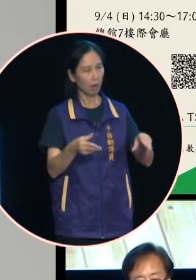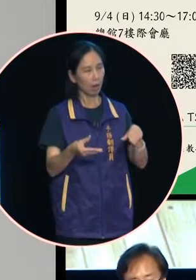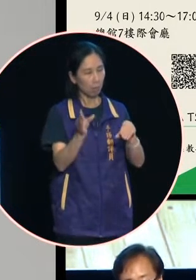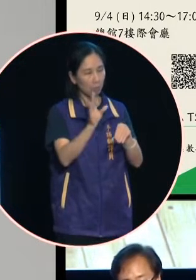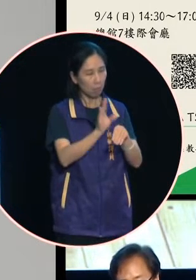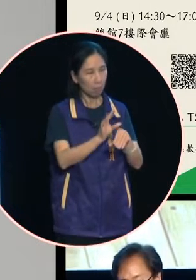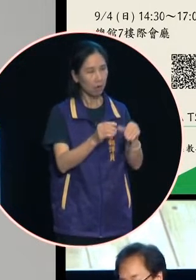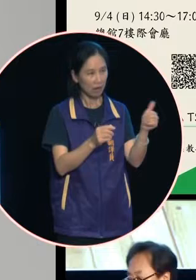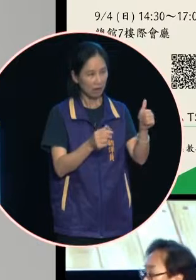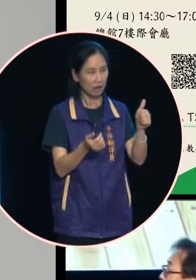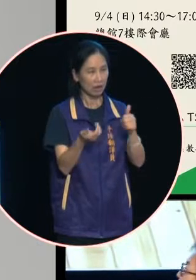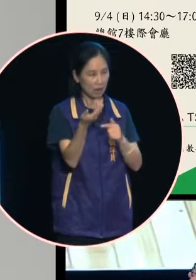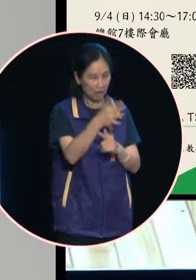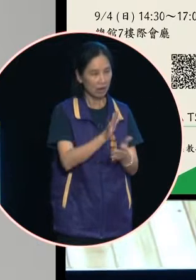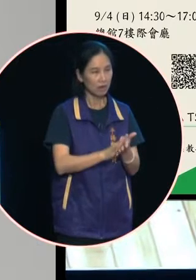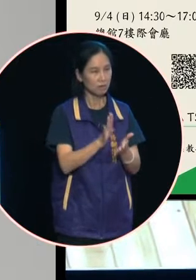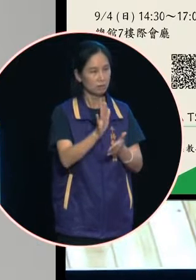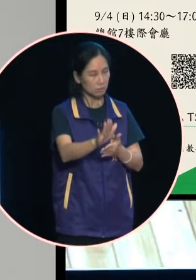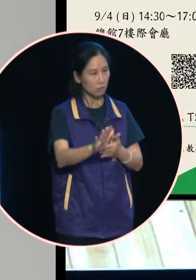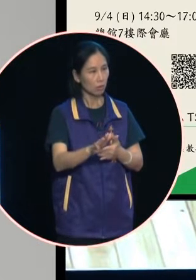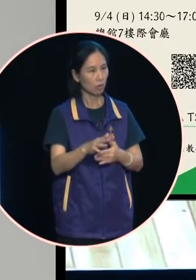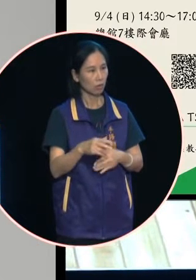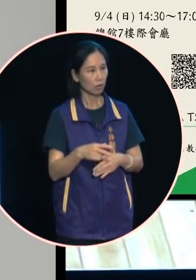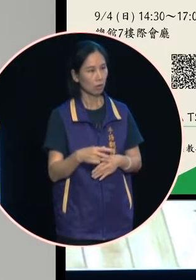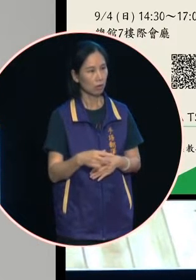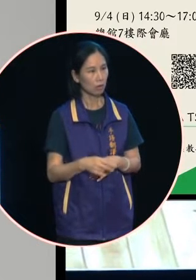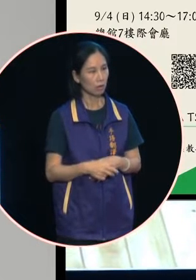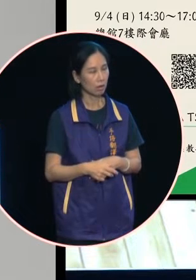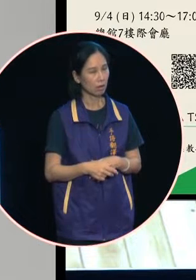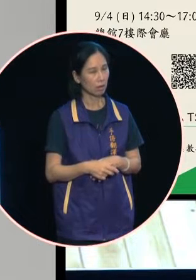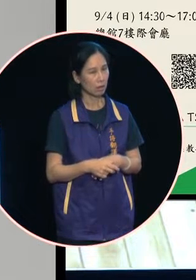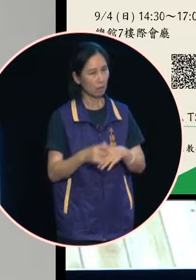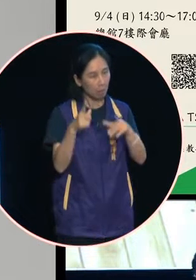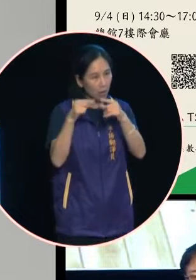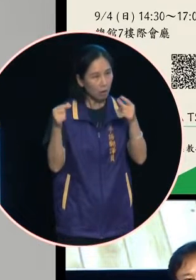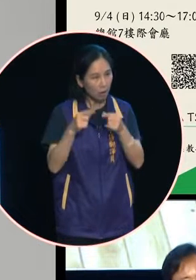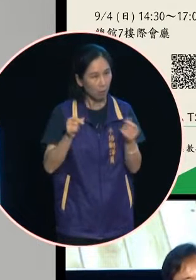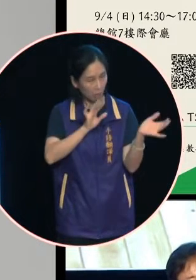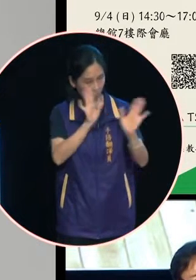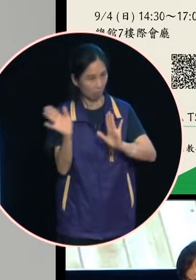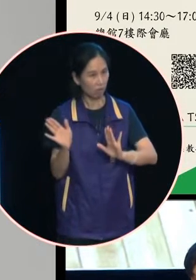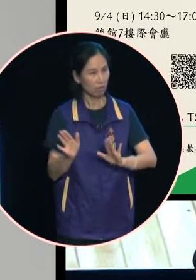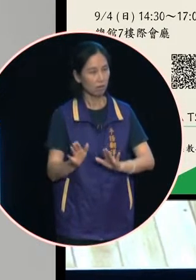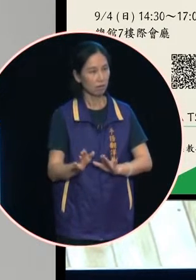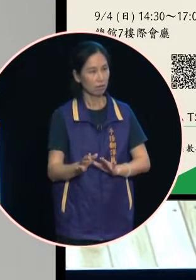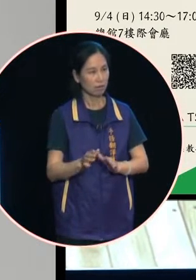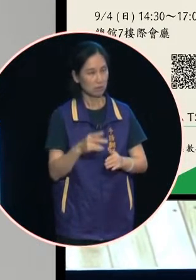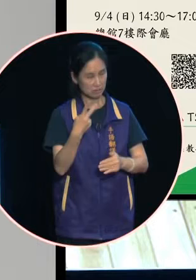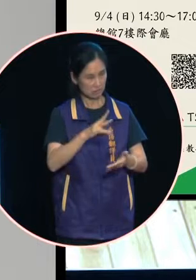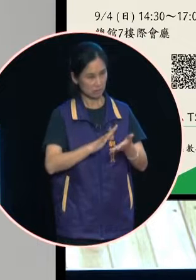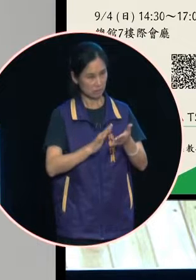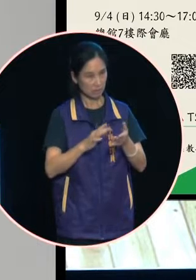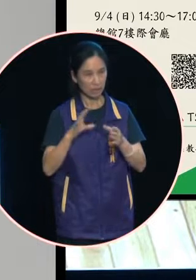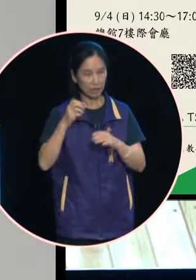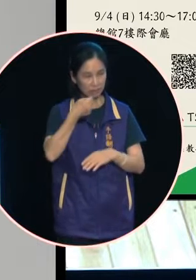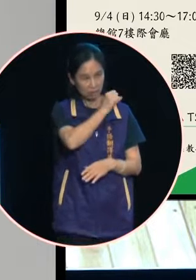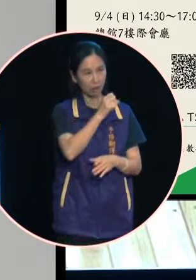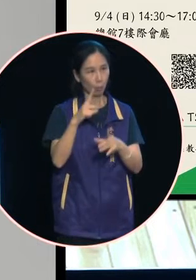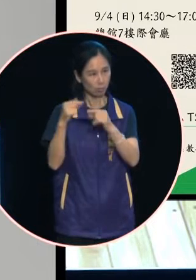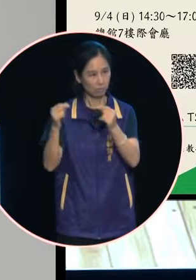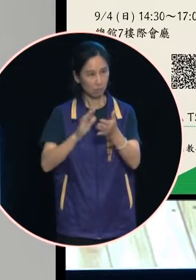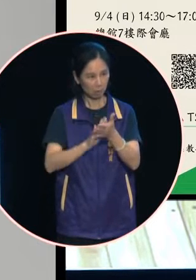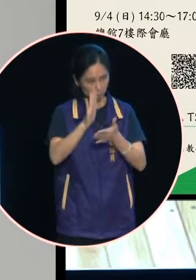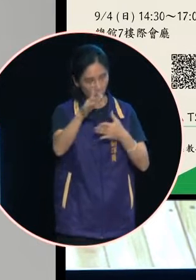后的日本的新的这个情况，还有台日关系的未来。不过还是要